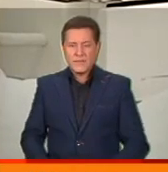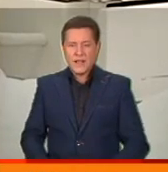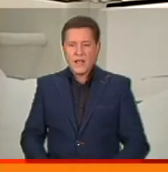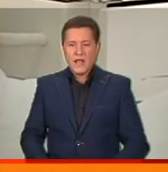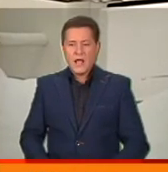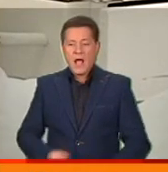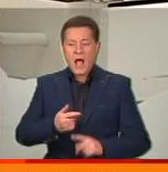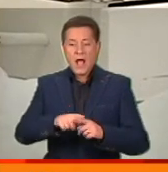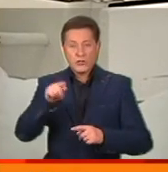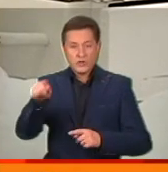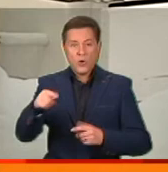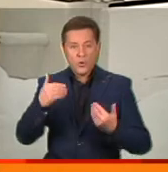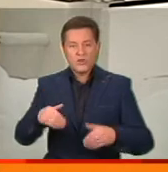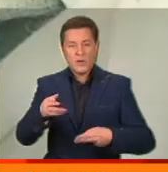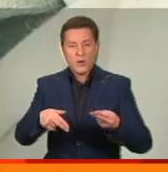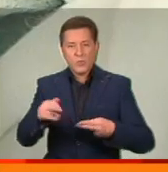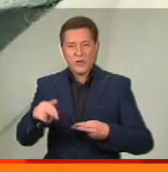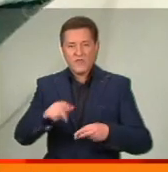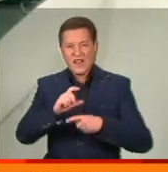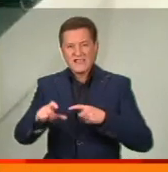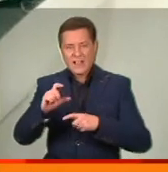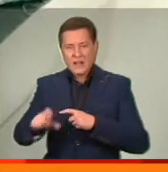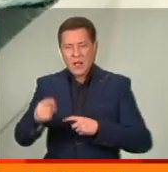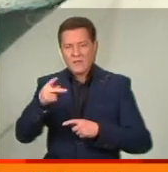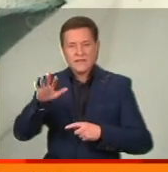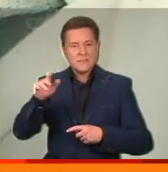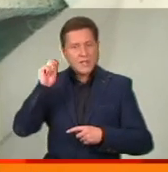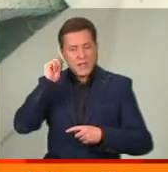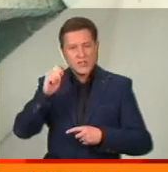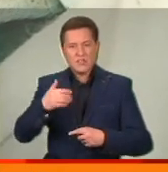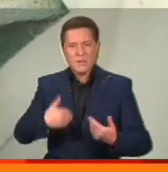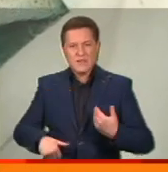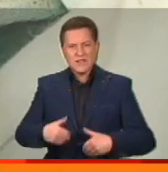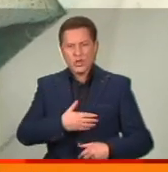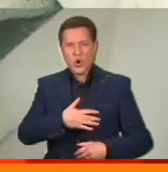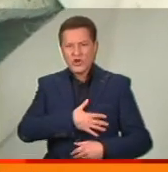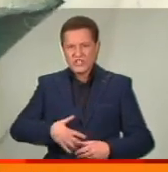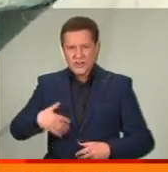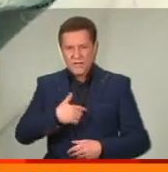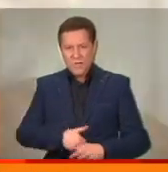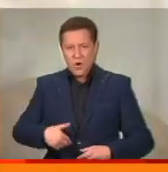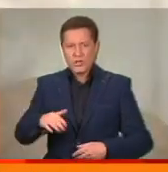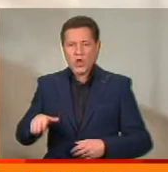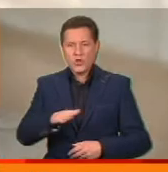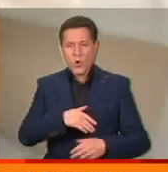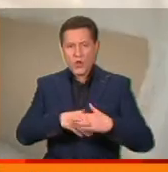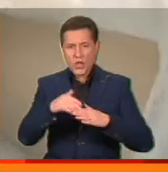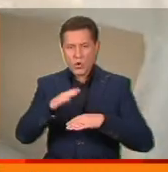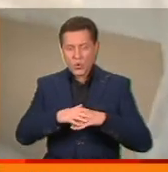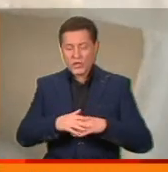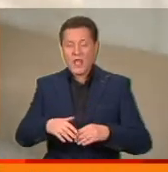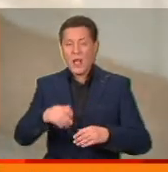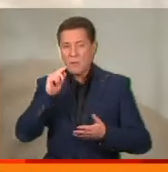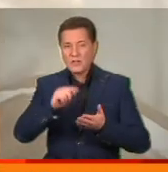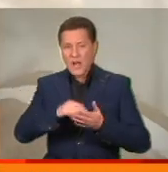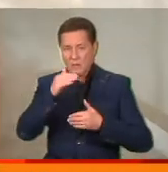вже прооперували. Скалками міни 25-річному воякові посікло живота, ноги та руки. Під обстріл бойовиків він потрапив